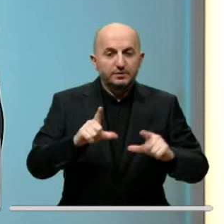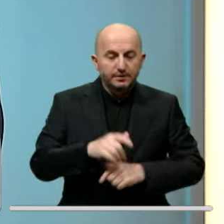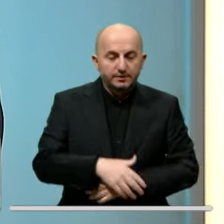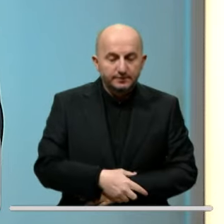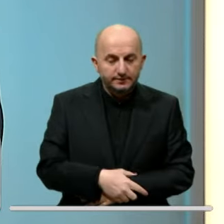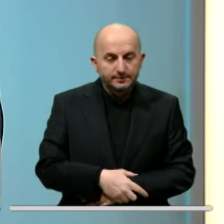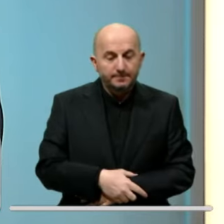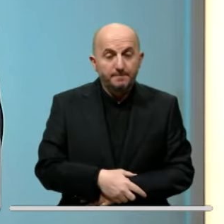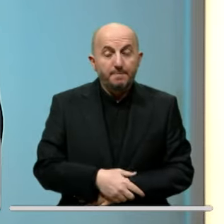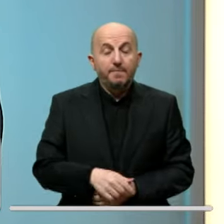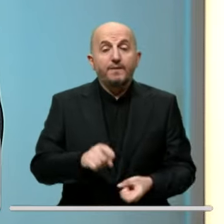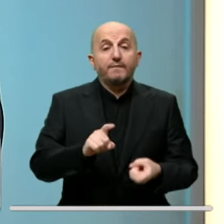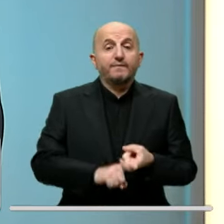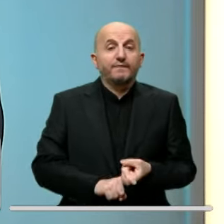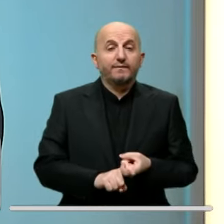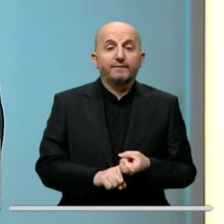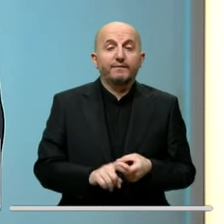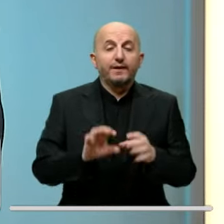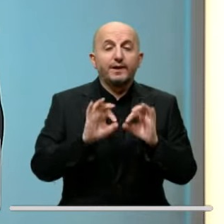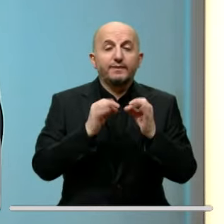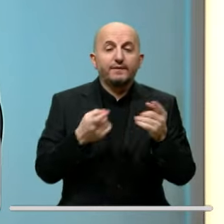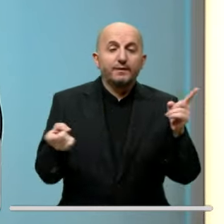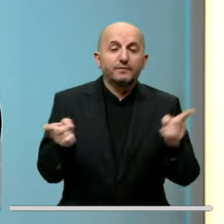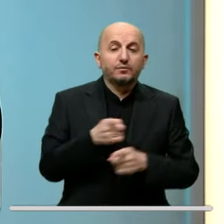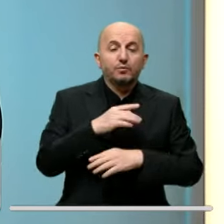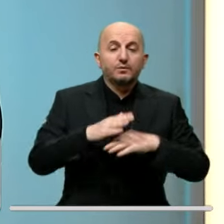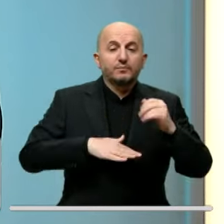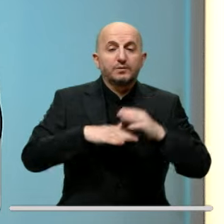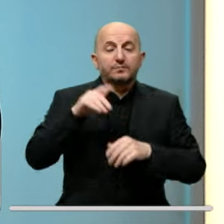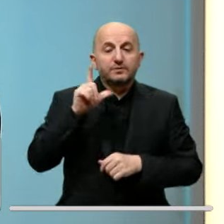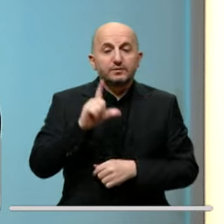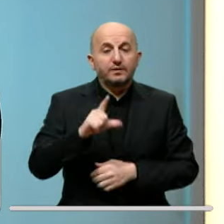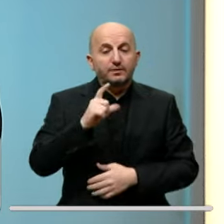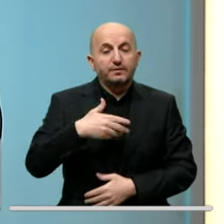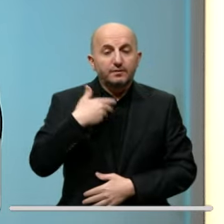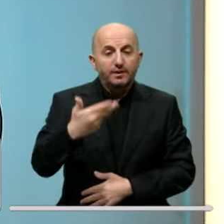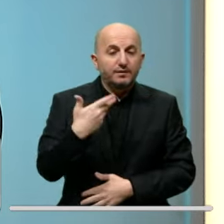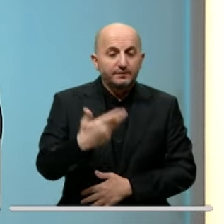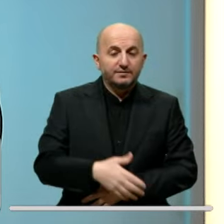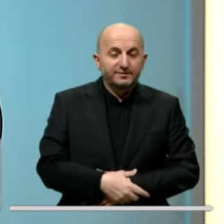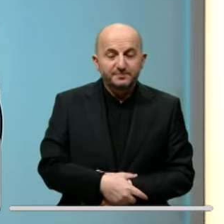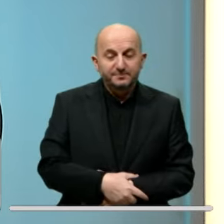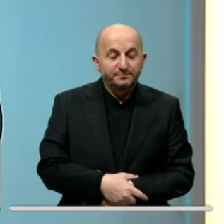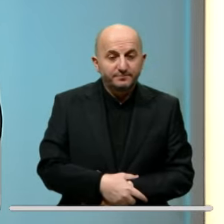gerektiğini ve ne türlü imar edilmesi gerektiğini anlatır.